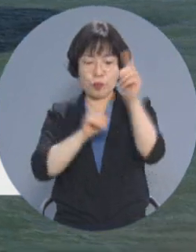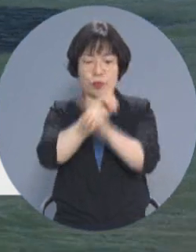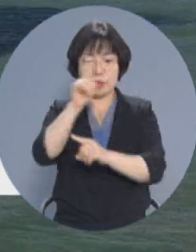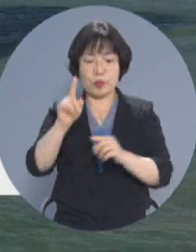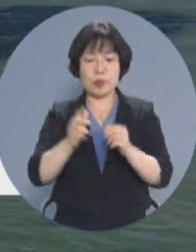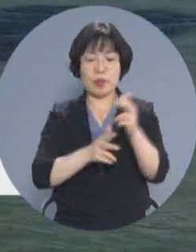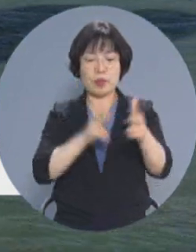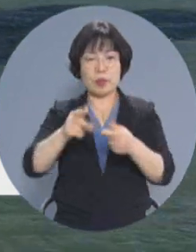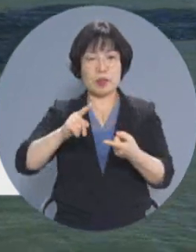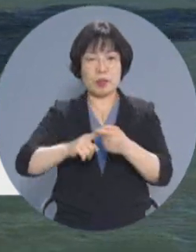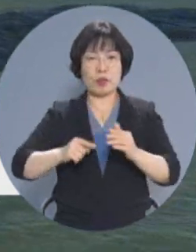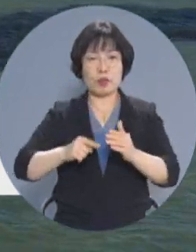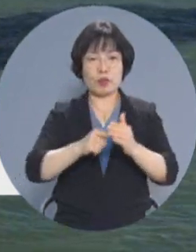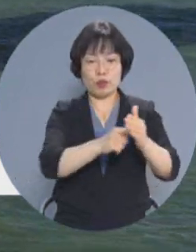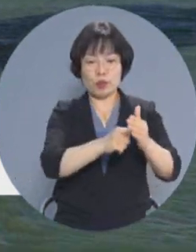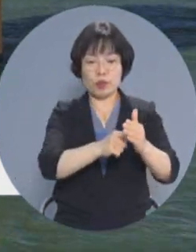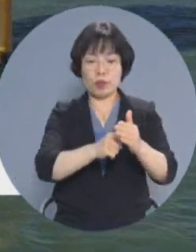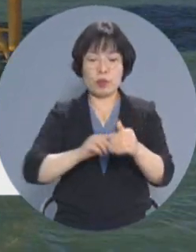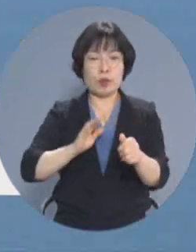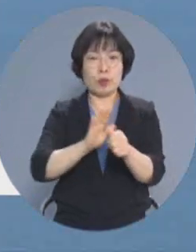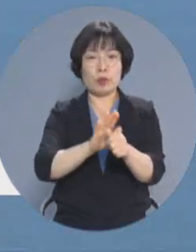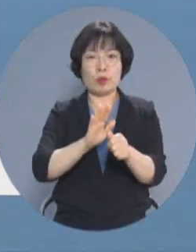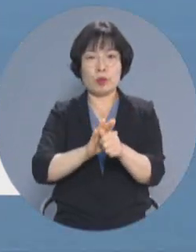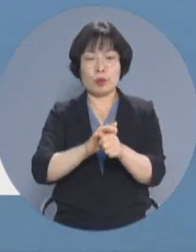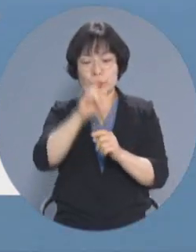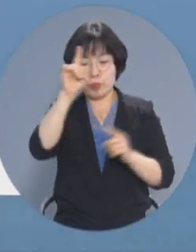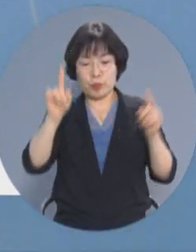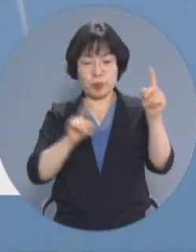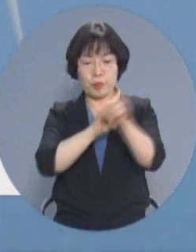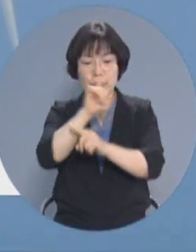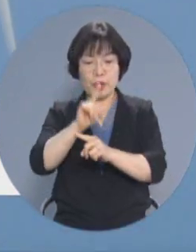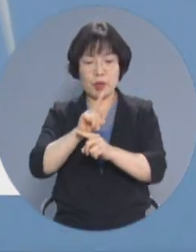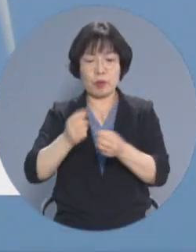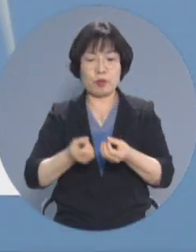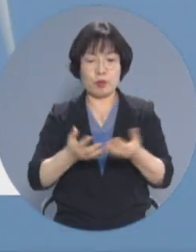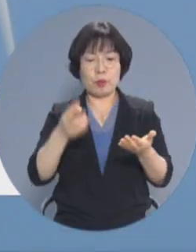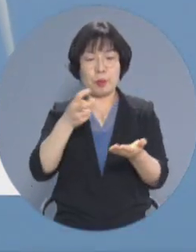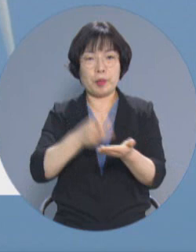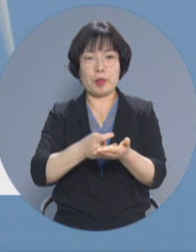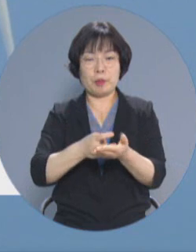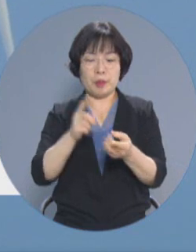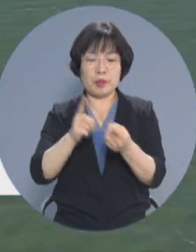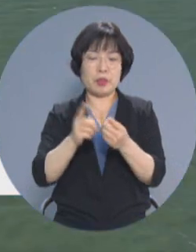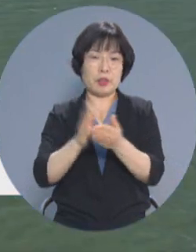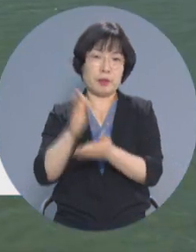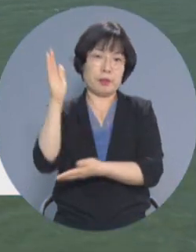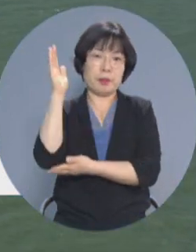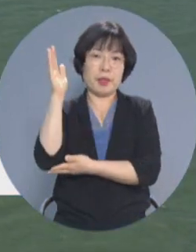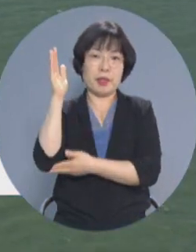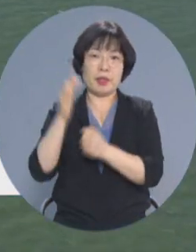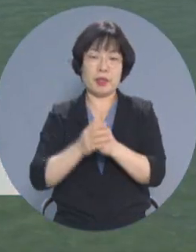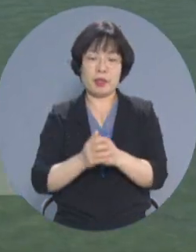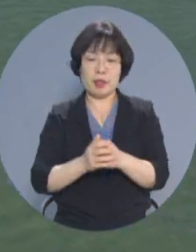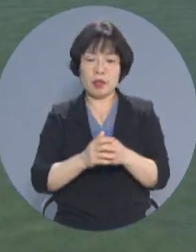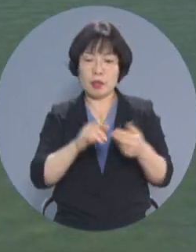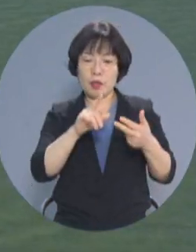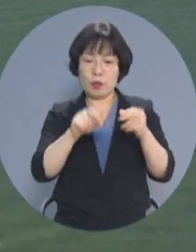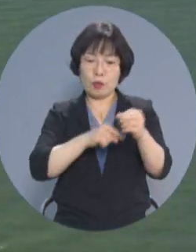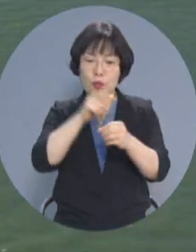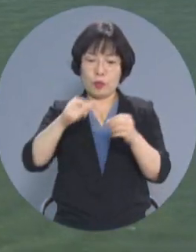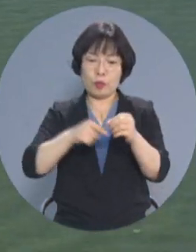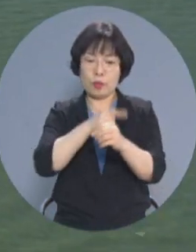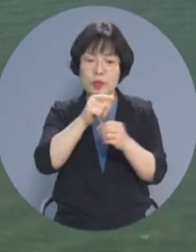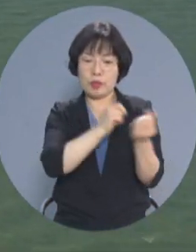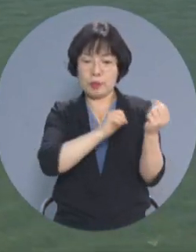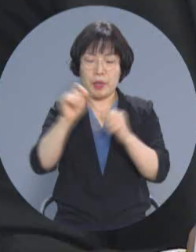해상풍력발전 사업의 추진 속도를 뒷받침할 풍력발전 보급 촉진법을 직접 언급하며 탈원전 정책에